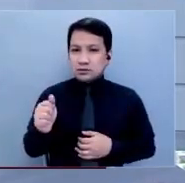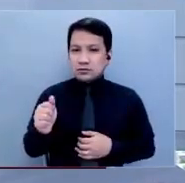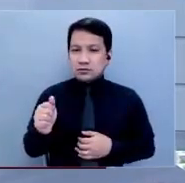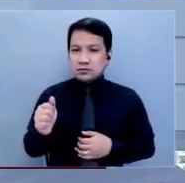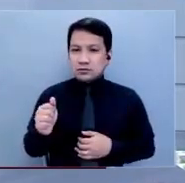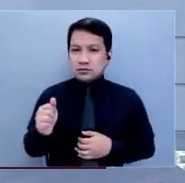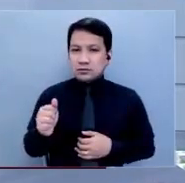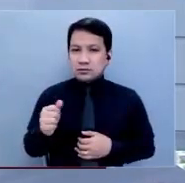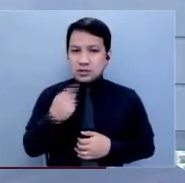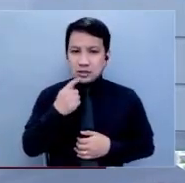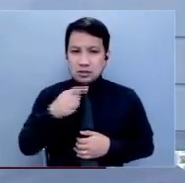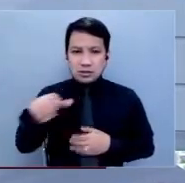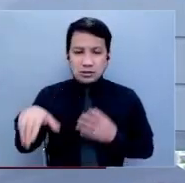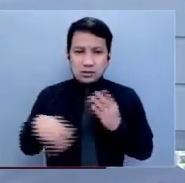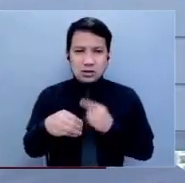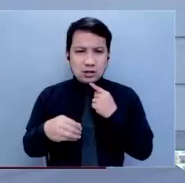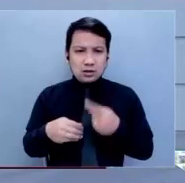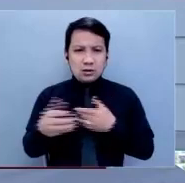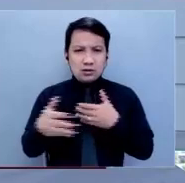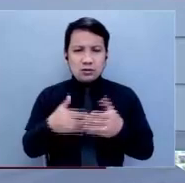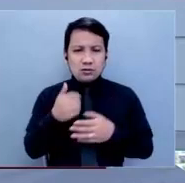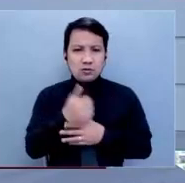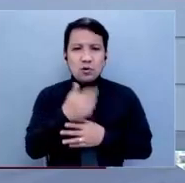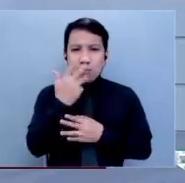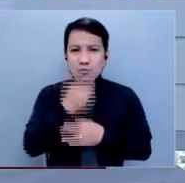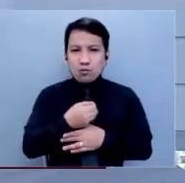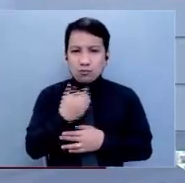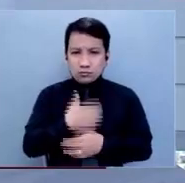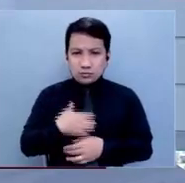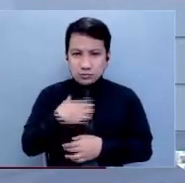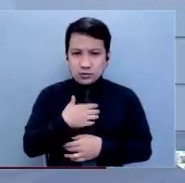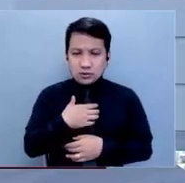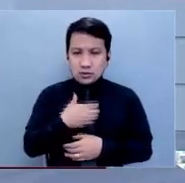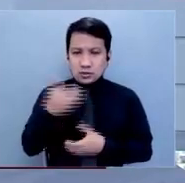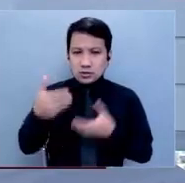Suprema nang sabihin itong ang sino mang magrereklamo sa korte